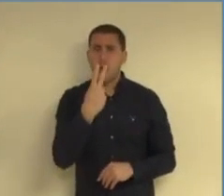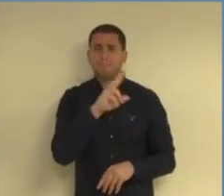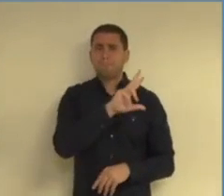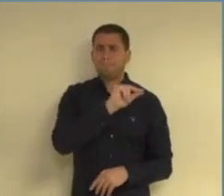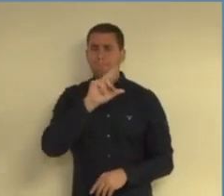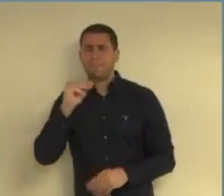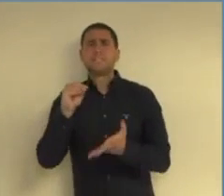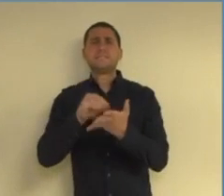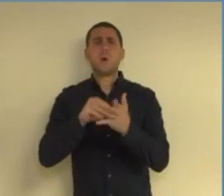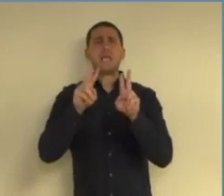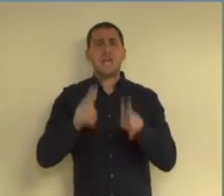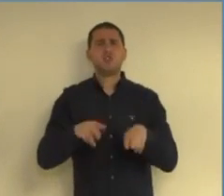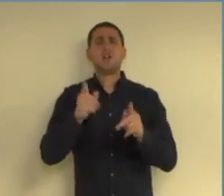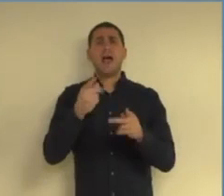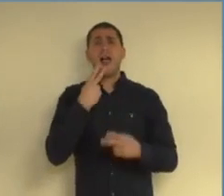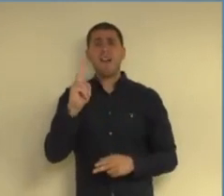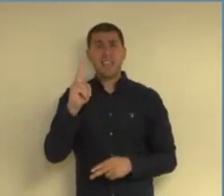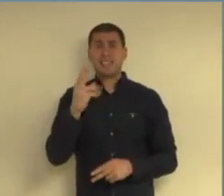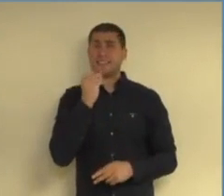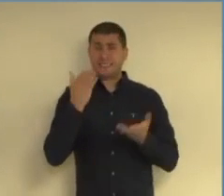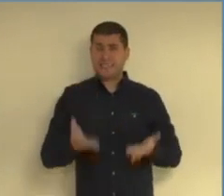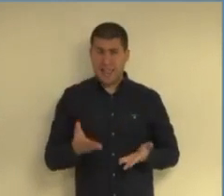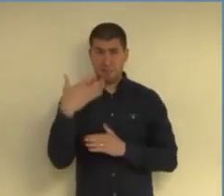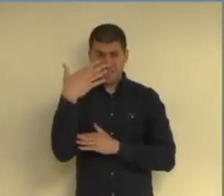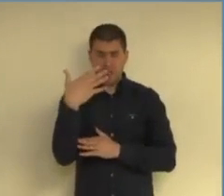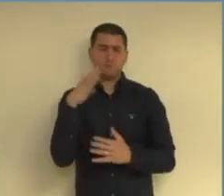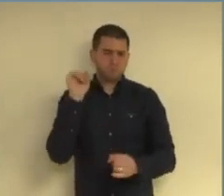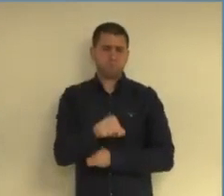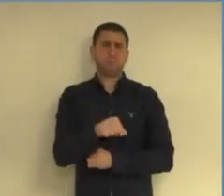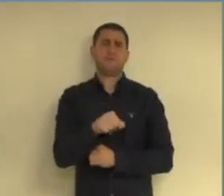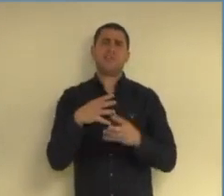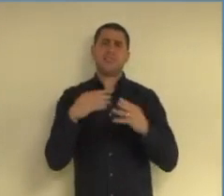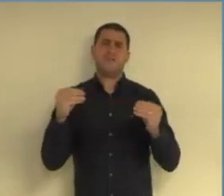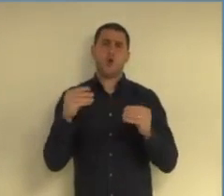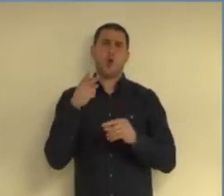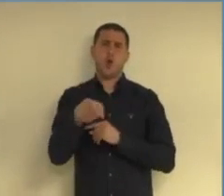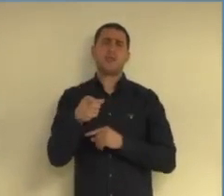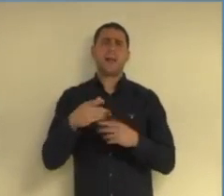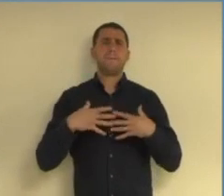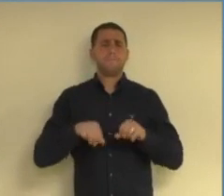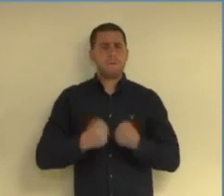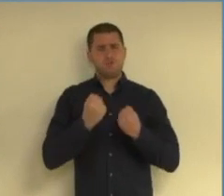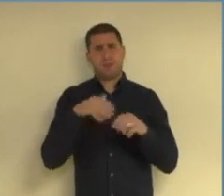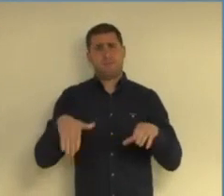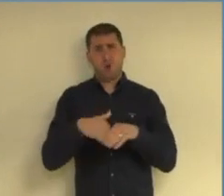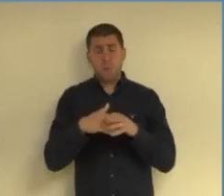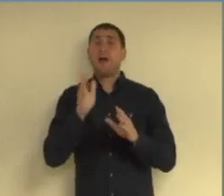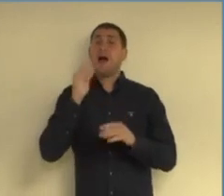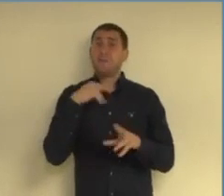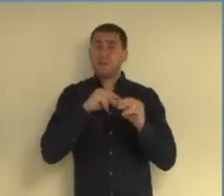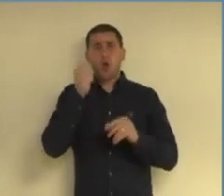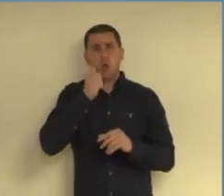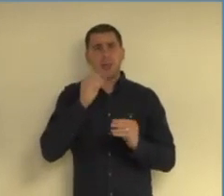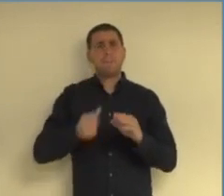עין בעין את הצורך להבטיח שמדינת ישראל תעבור את המשבר הזה בשלום אני מדבר כל יום גם עם שי